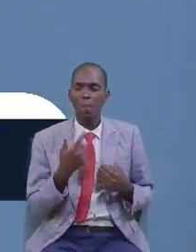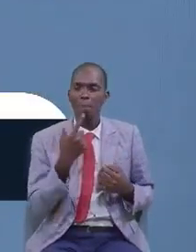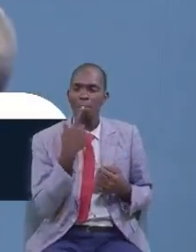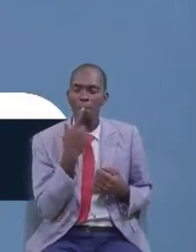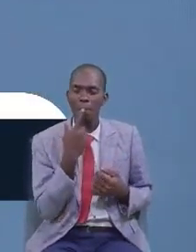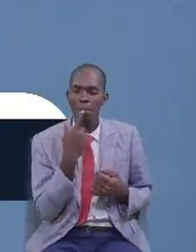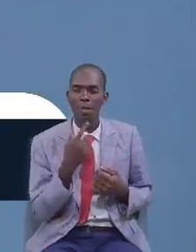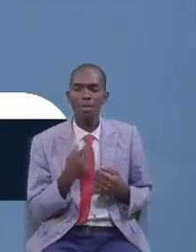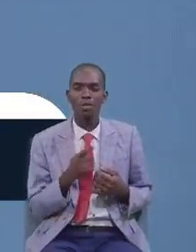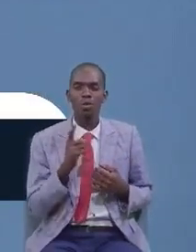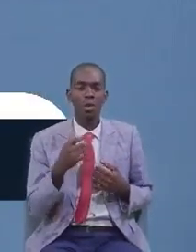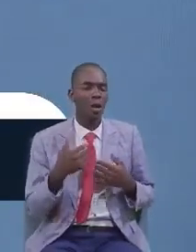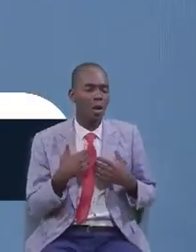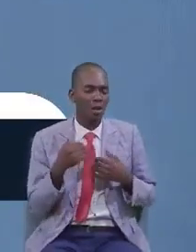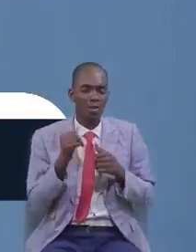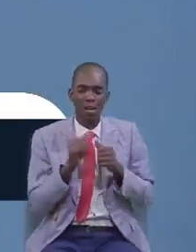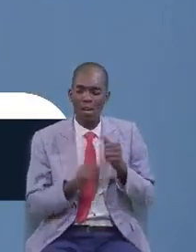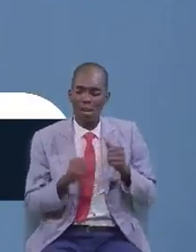అలాగే నోరు ఉంది,